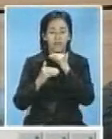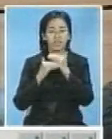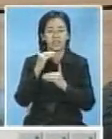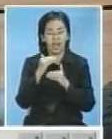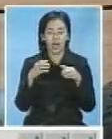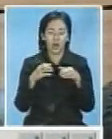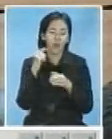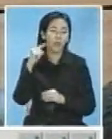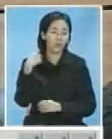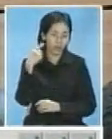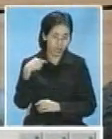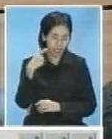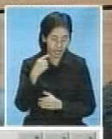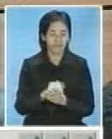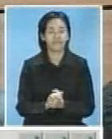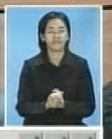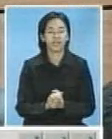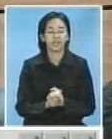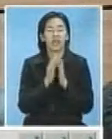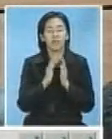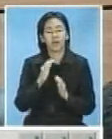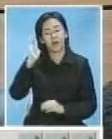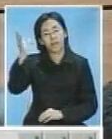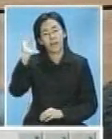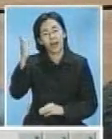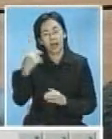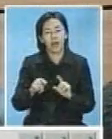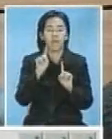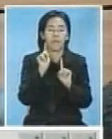าทสตรีซึ่งมีท่านผู้มีเกียรติพูดไปแล้ว